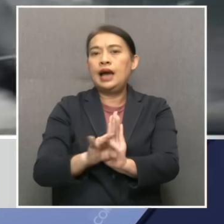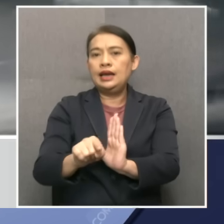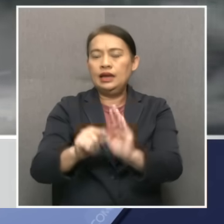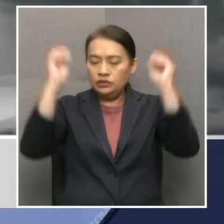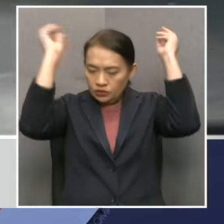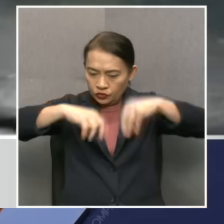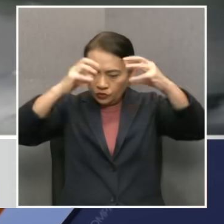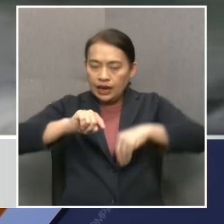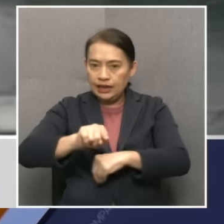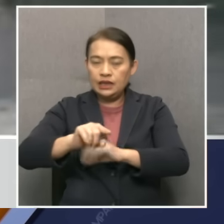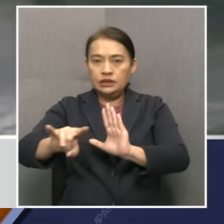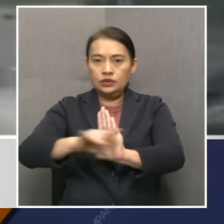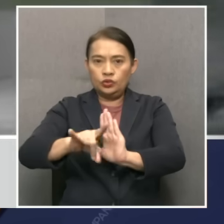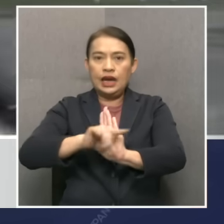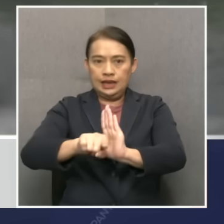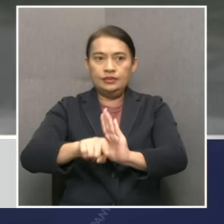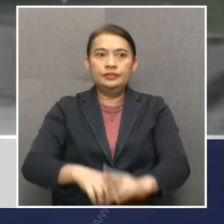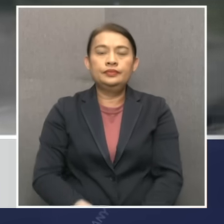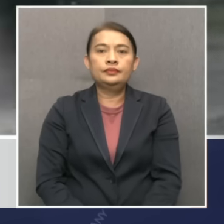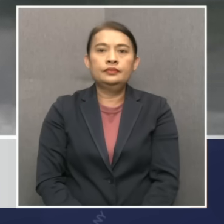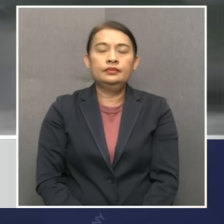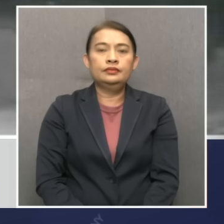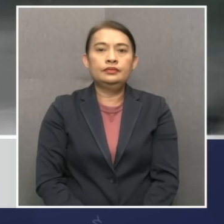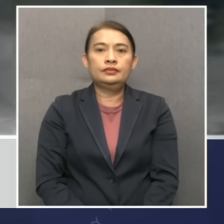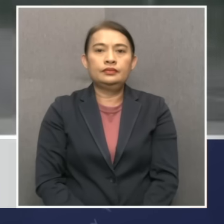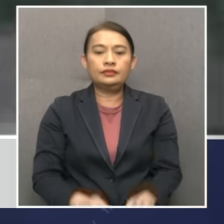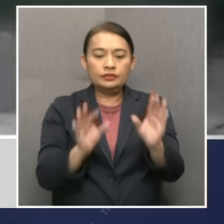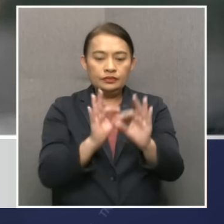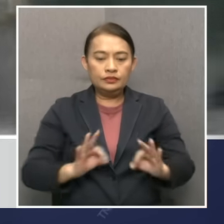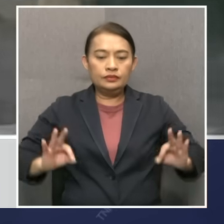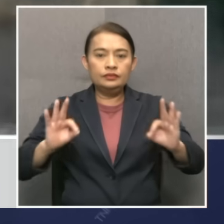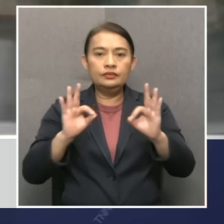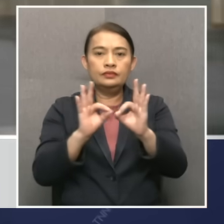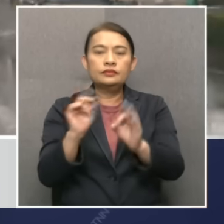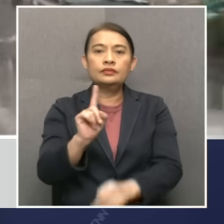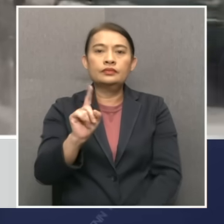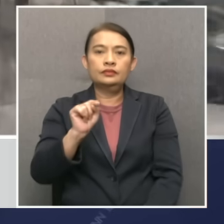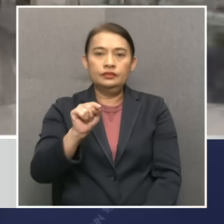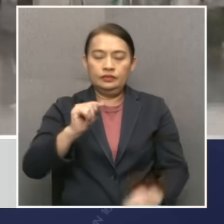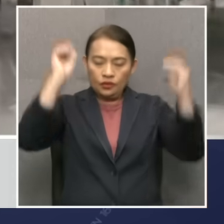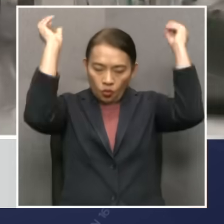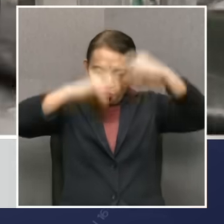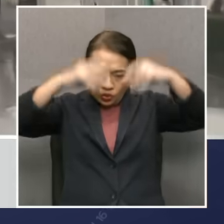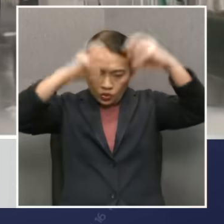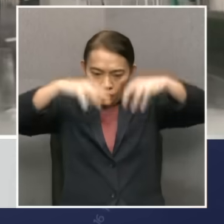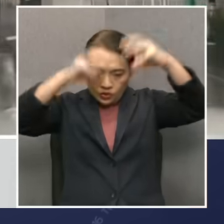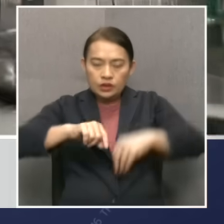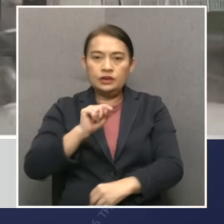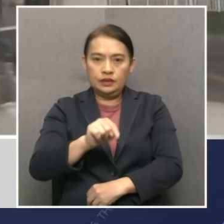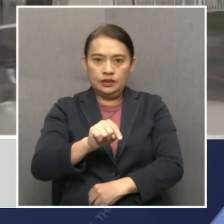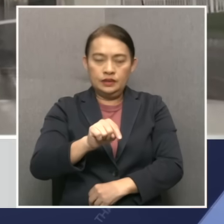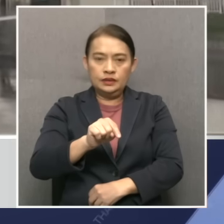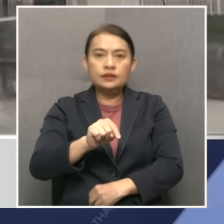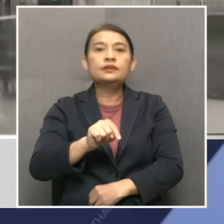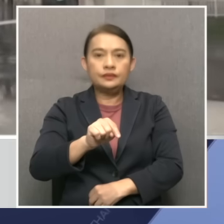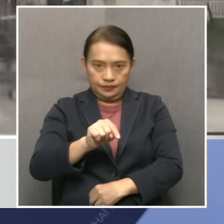ทีนี้คือความจริงความสำคัญเนี่ยนะครับมันอยู่ตรงที่ว่าฝนปริมาณฝนสะสมนะครับคุณบรุบันกัญจน